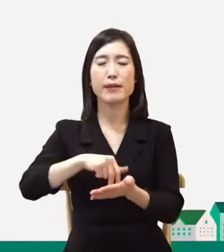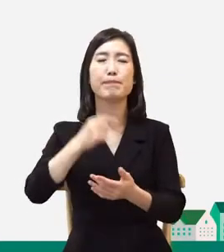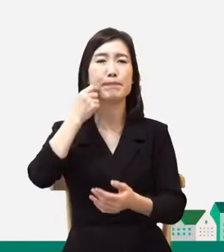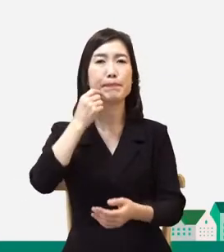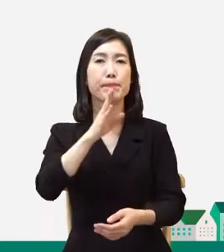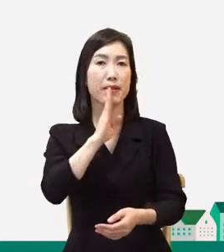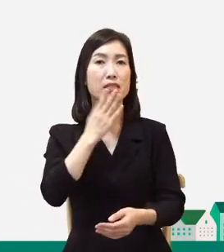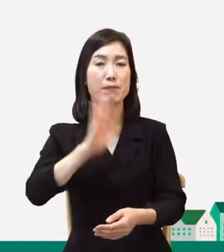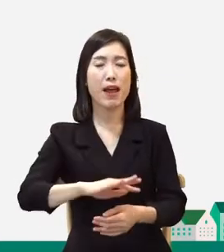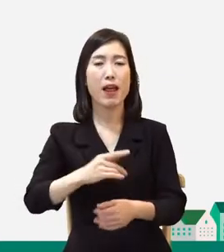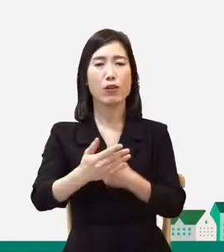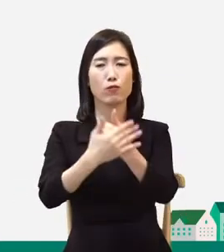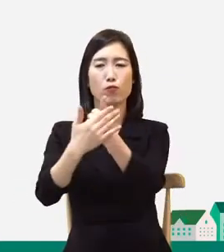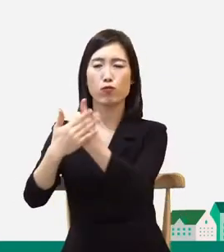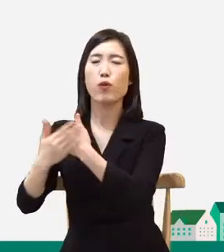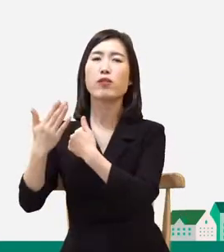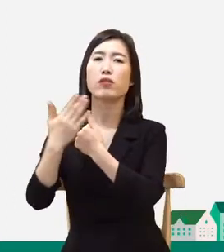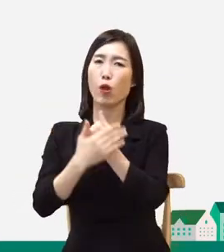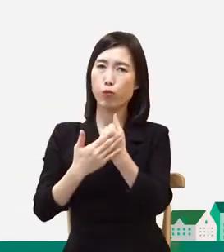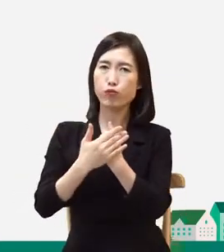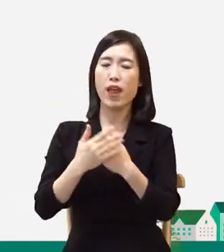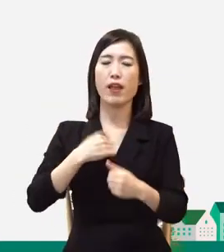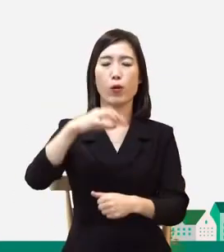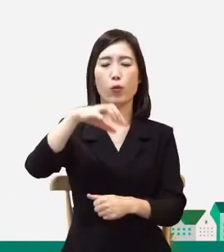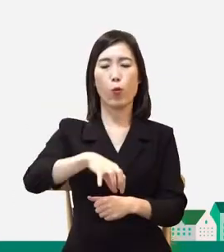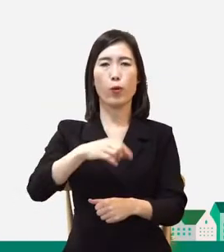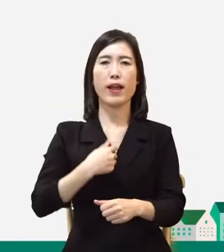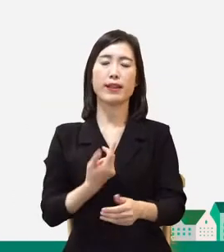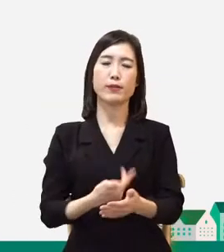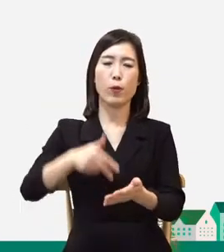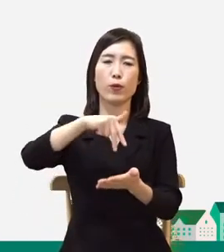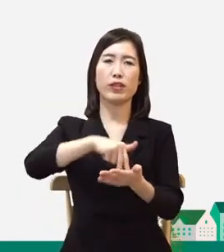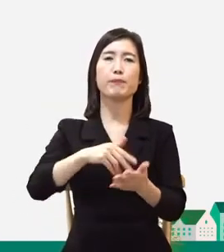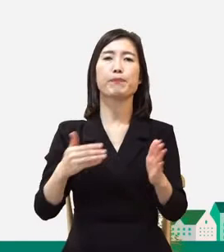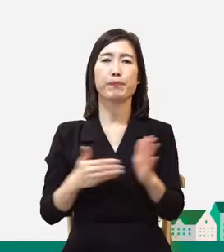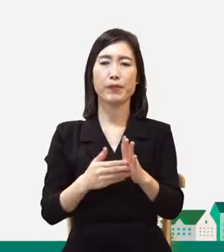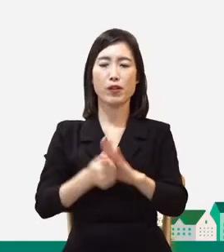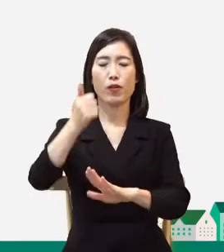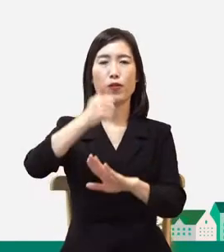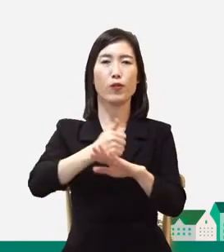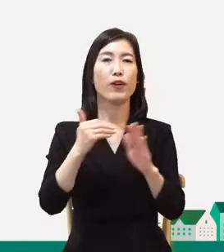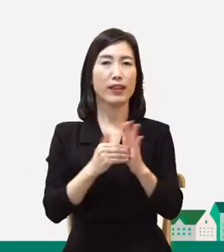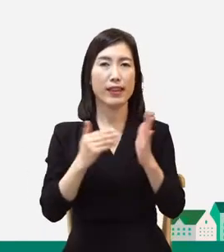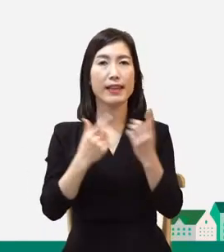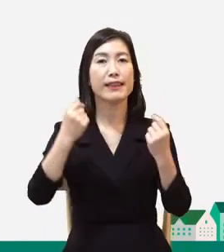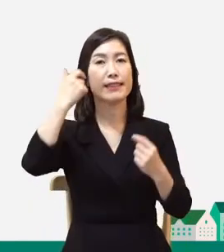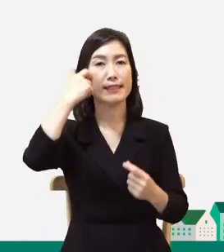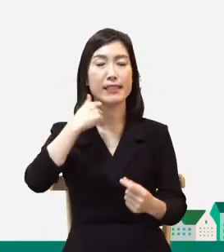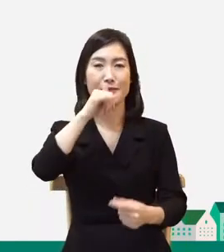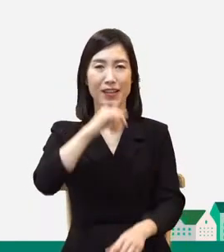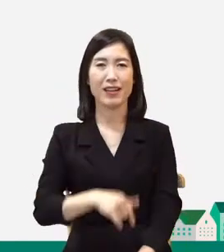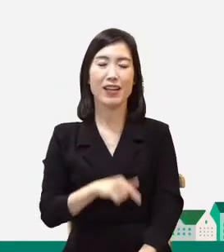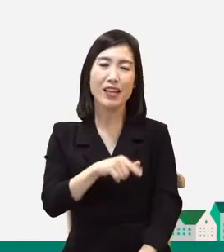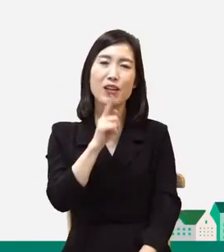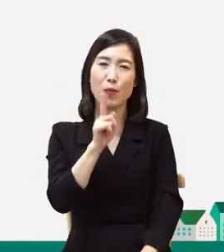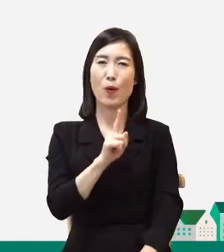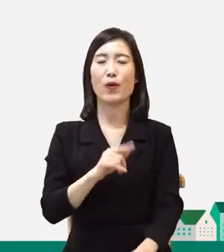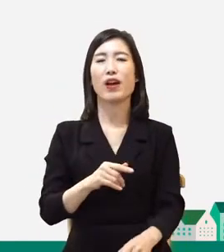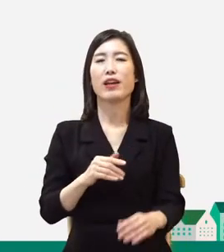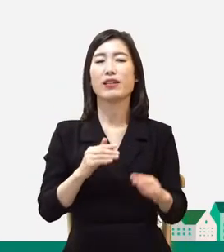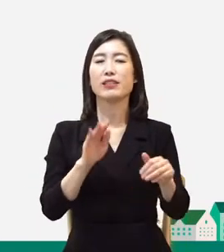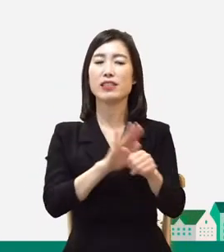아니지만 많은 도움이 기반이 되어 공간의 자립만큼은 이룬 것 같습니다. 이 부분입니다. 지원주택에서